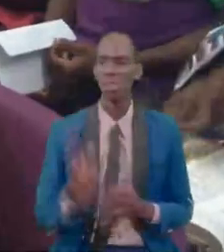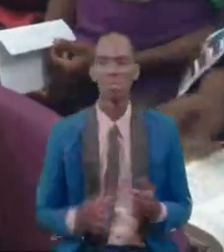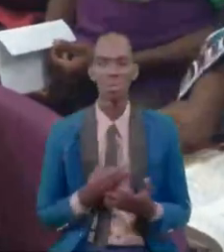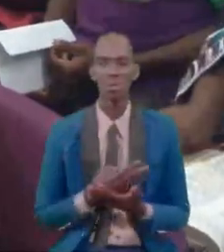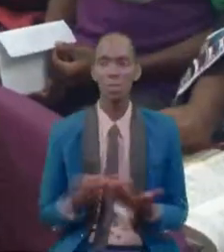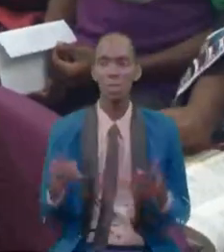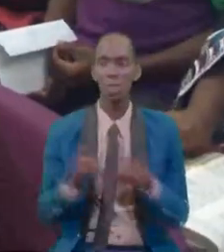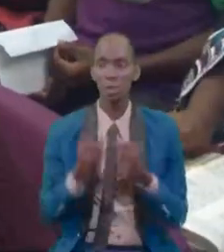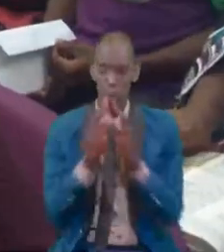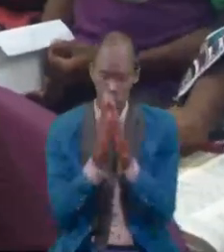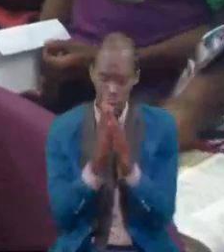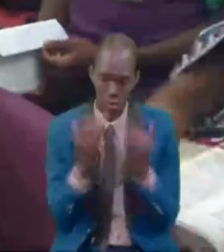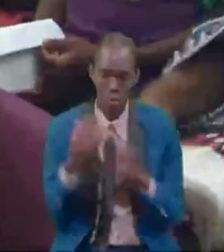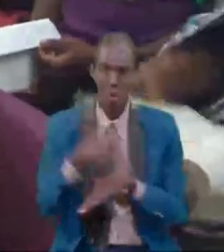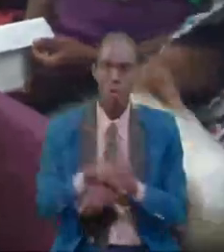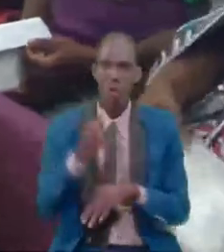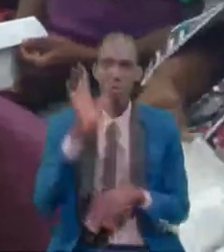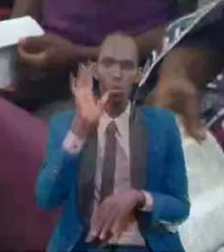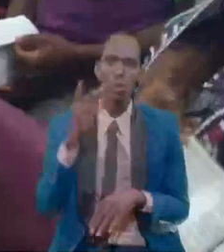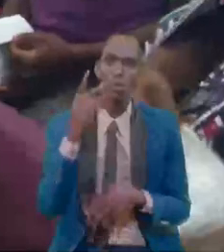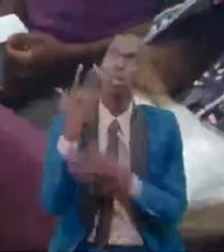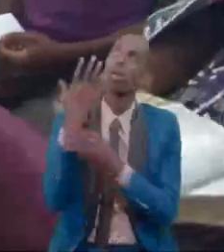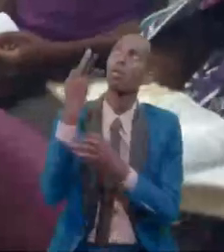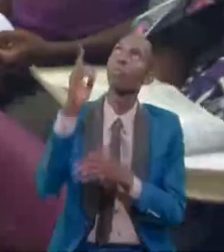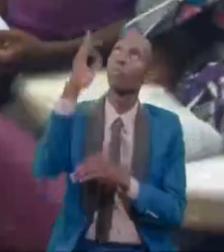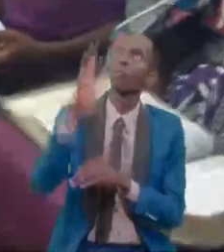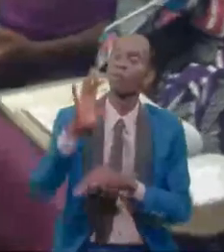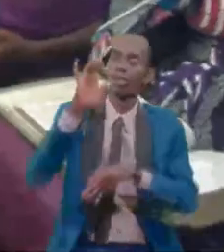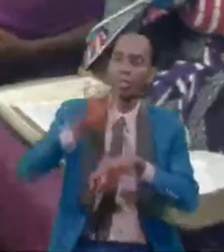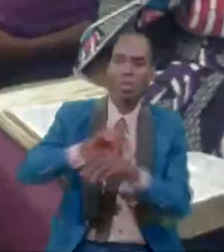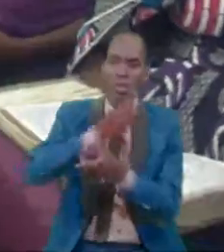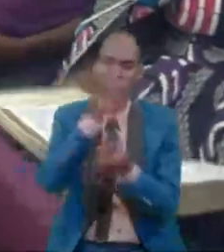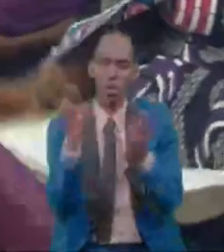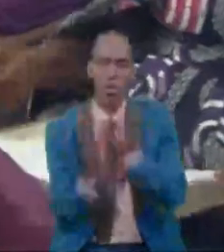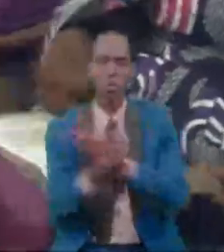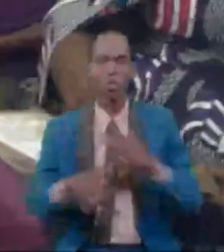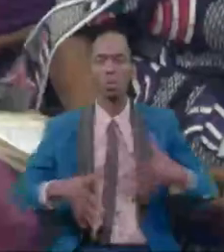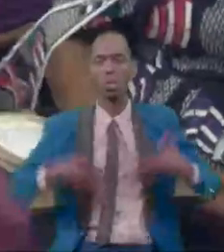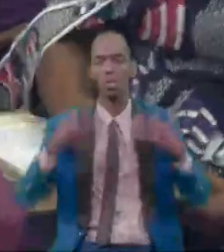allez prier ce soir, vous allez voir la main de Dieu transformer tout pour vous.